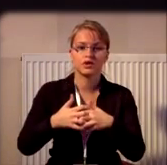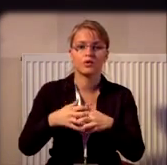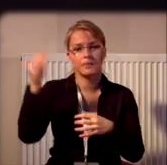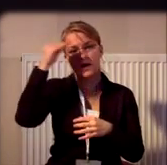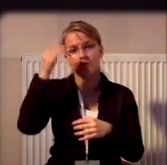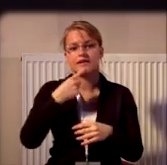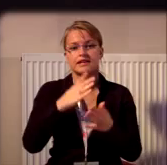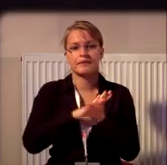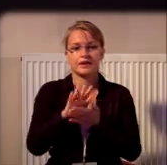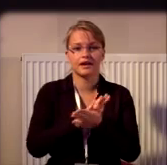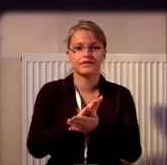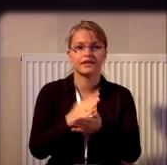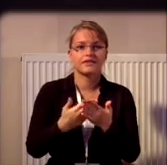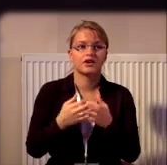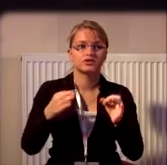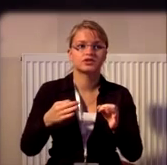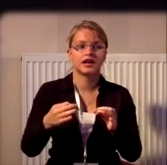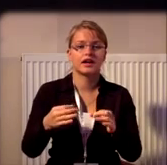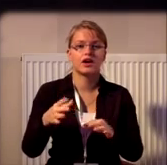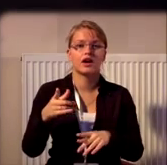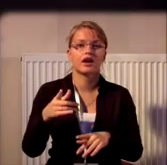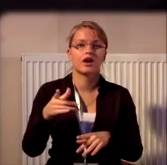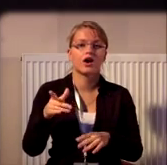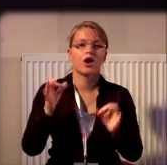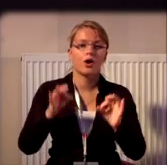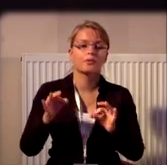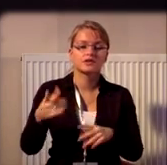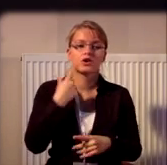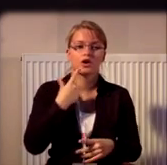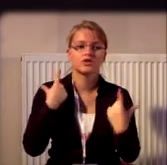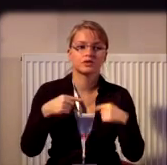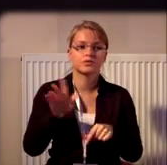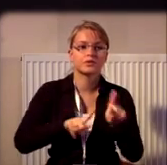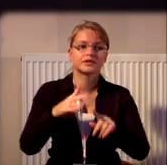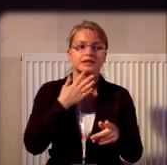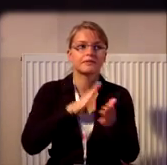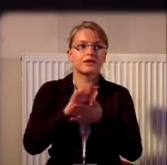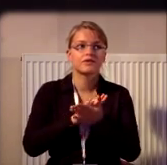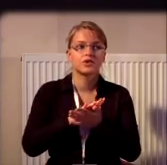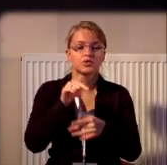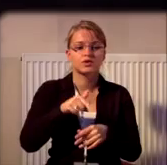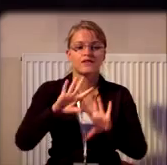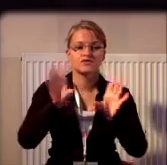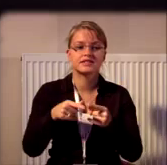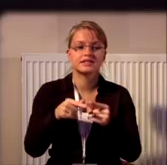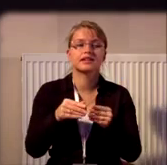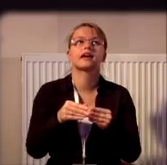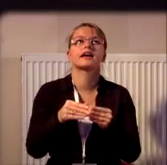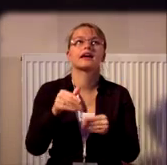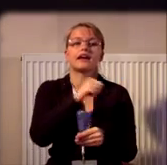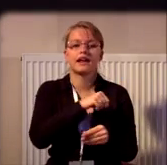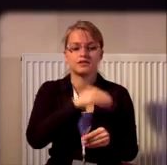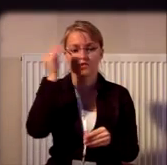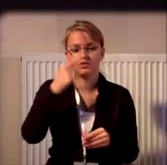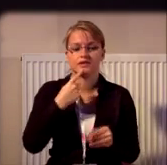miganego. Stąd dzisiejsza obecność pani. U nas w szkole wszystkie klasy uczą się języka miganego. To jest jeden